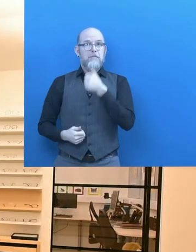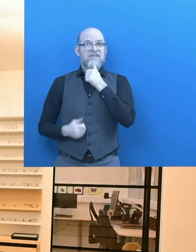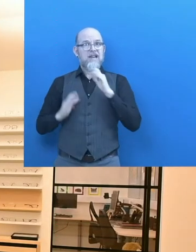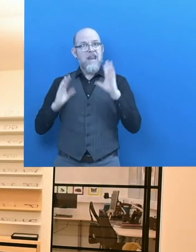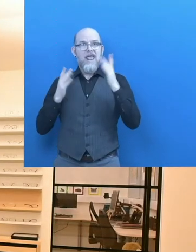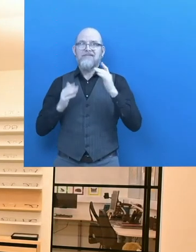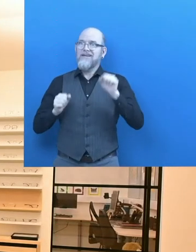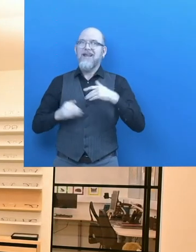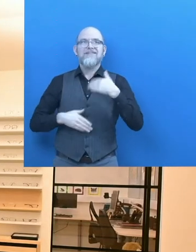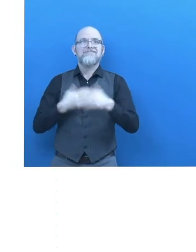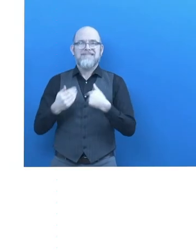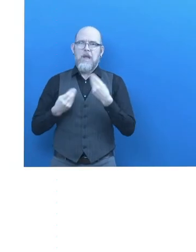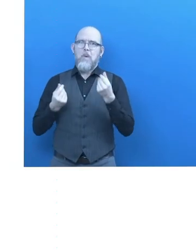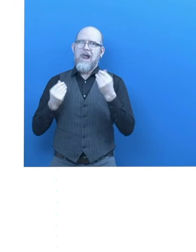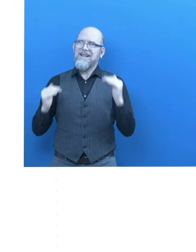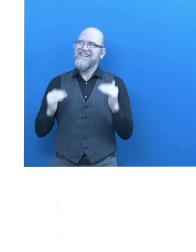meine Lebensqualität.